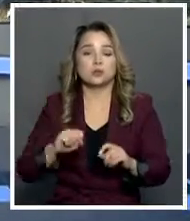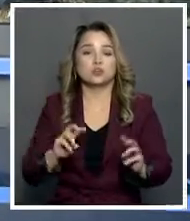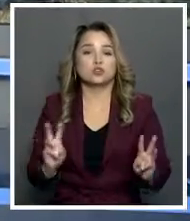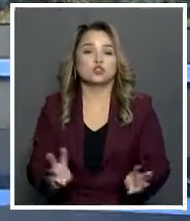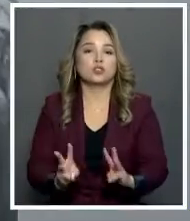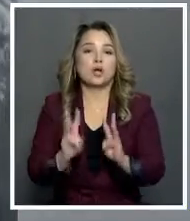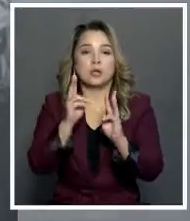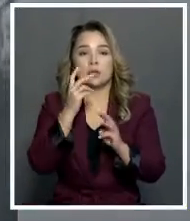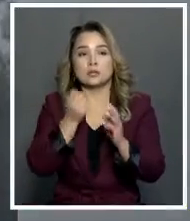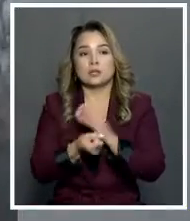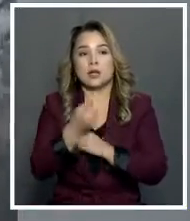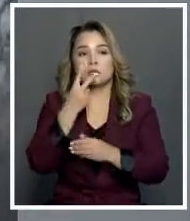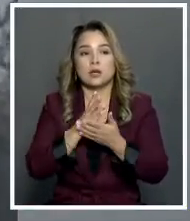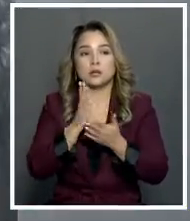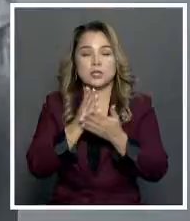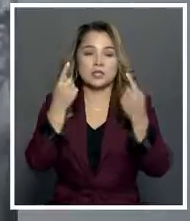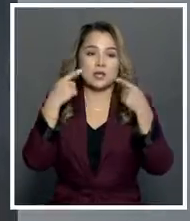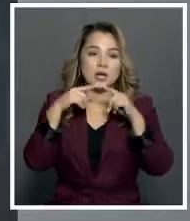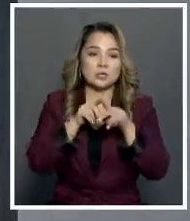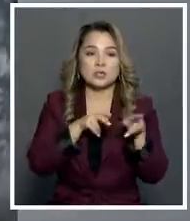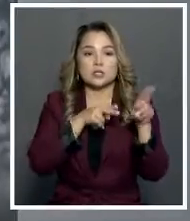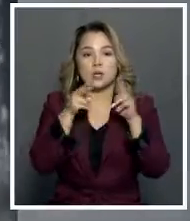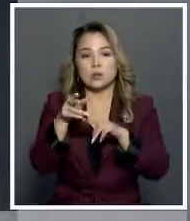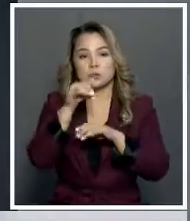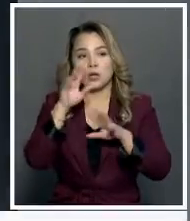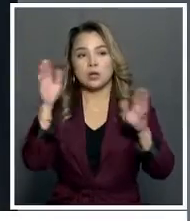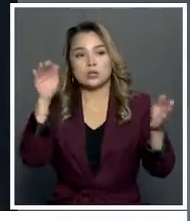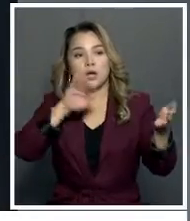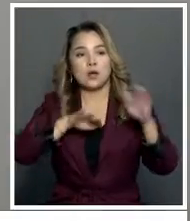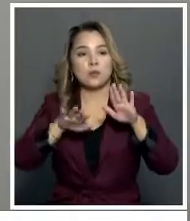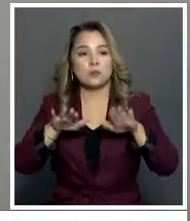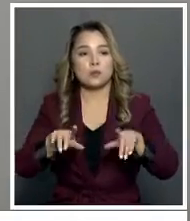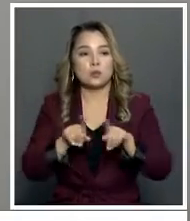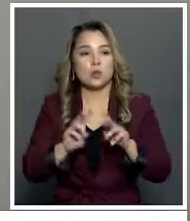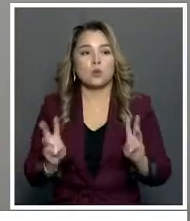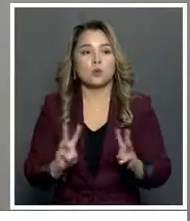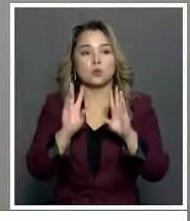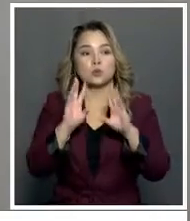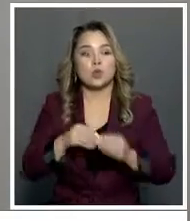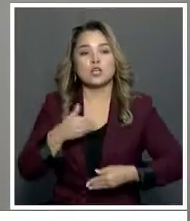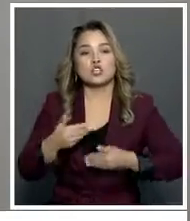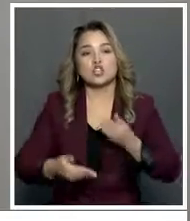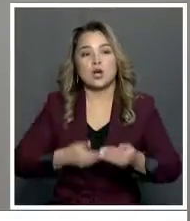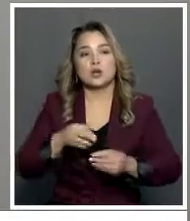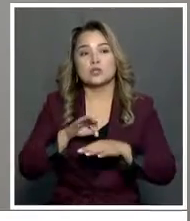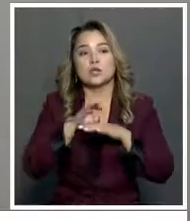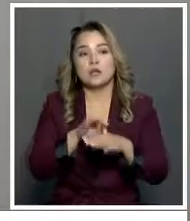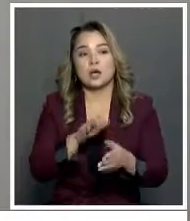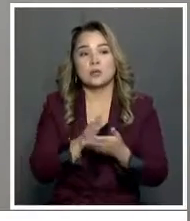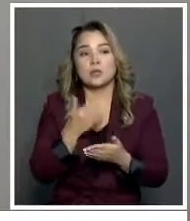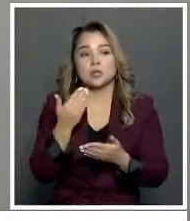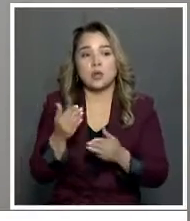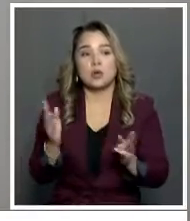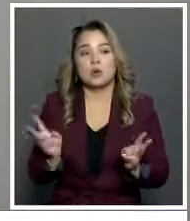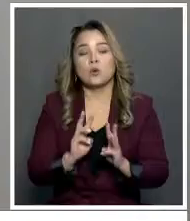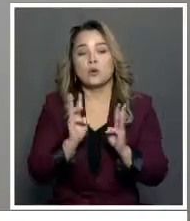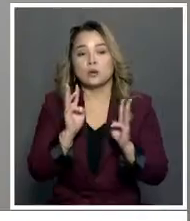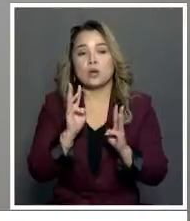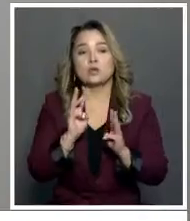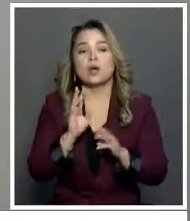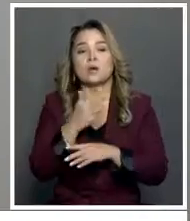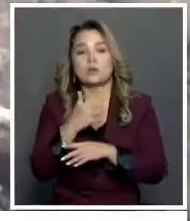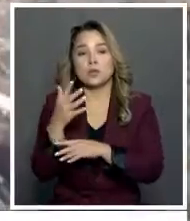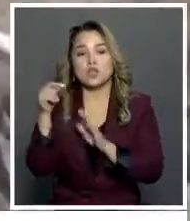ұласқан. Таулы аймаққа техникамен жету қиын, сондықтан оқиға орнына өрт сөндірушілер жаяулап жеткенше от орман ішіне жайылып